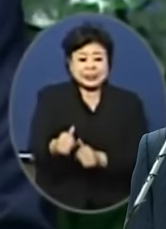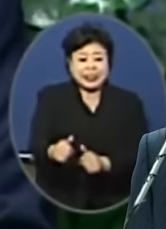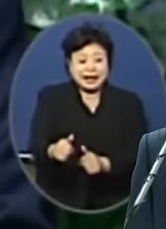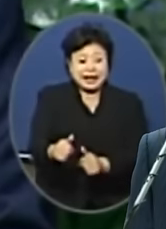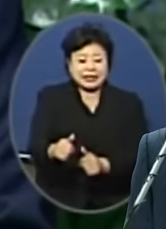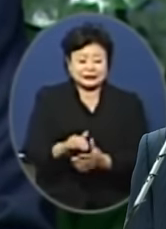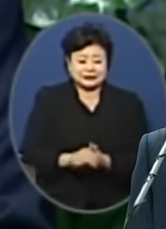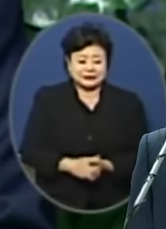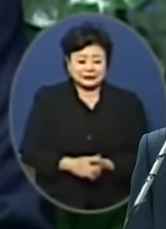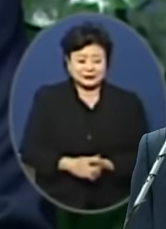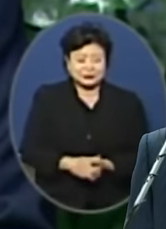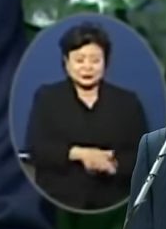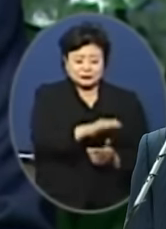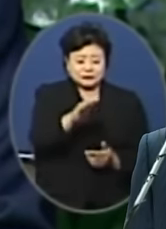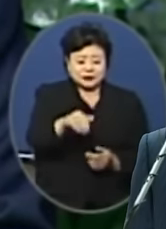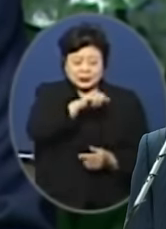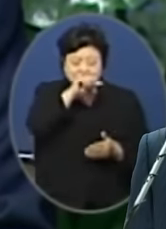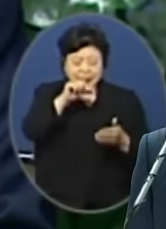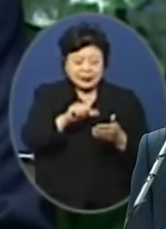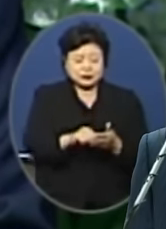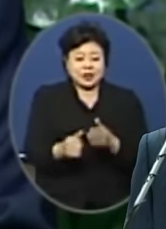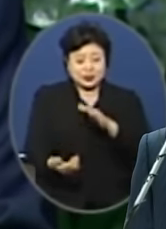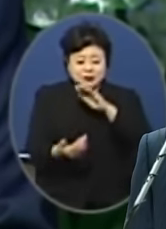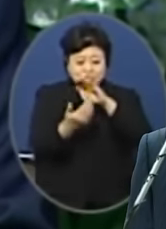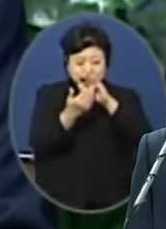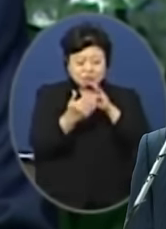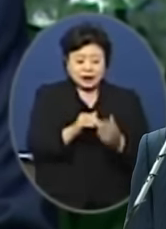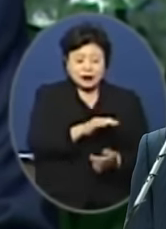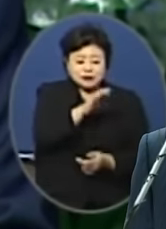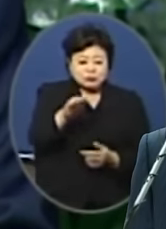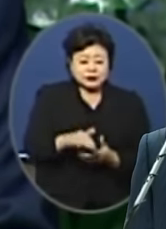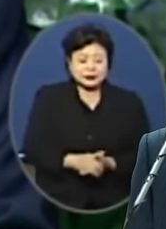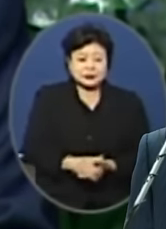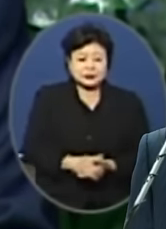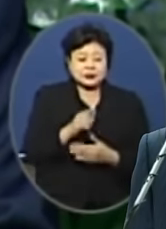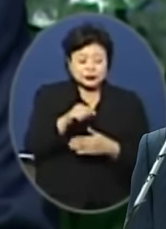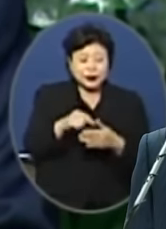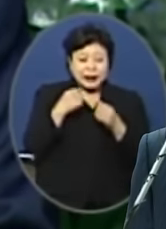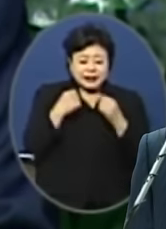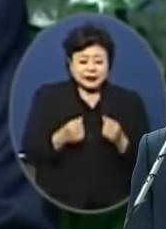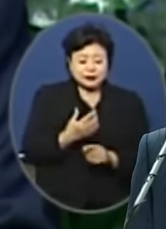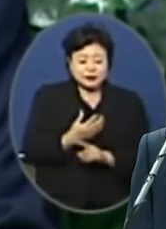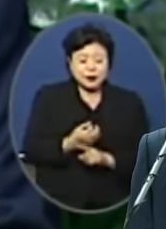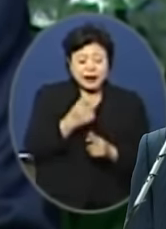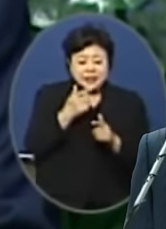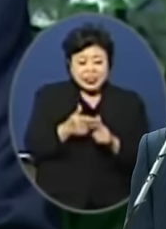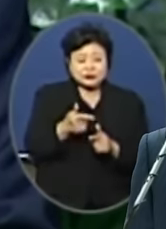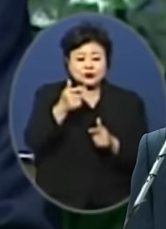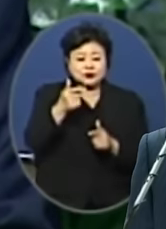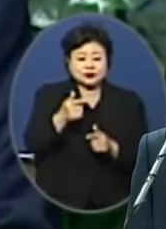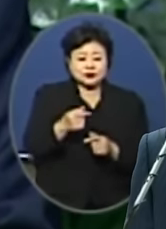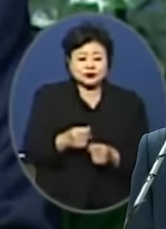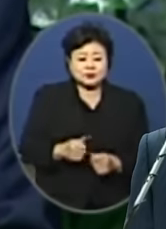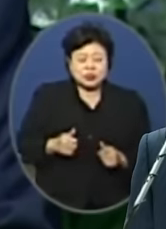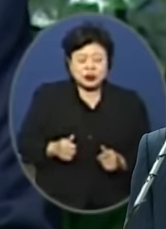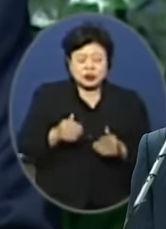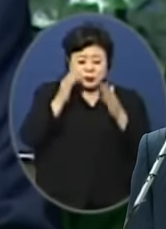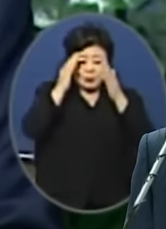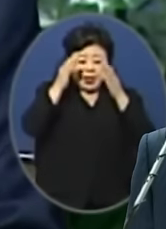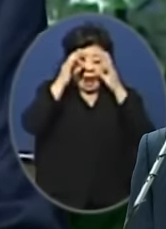그 상대가 우리의 생애 속에 이루어지는 것인데 우리는 우리 속에 계신 보배이신 예수님을 힘차게